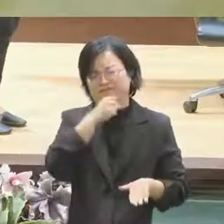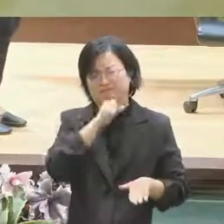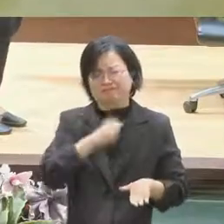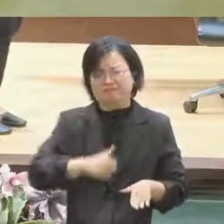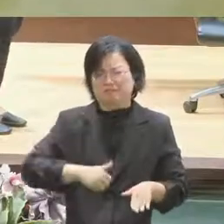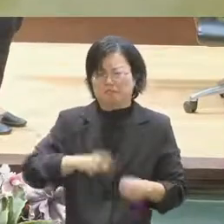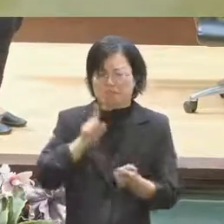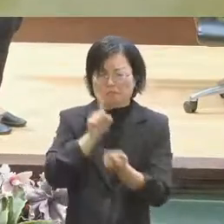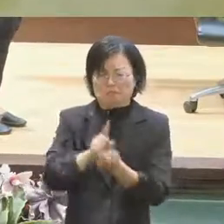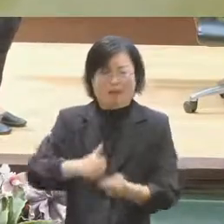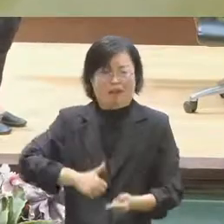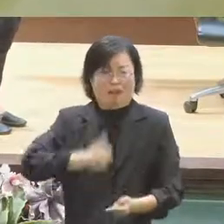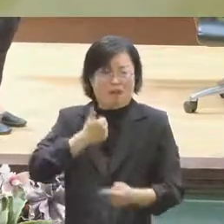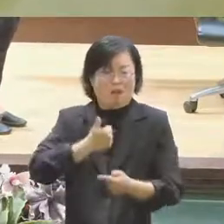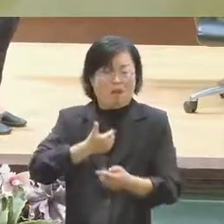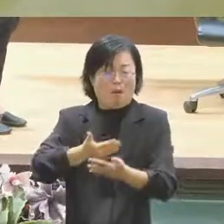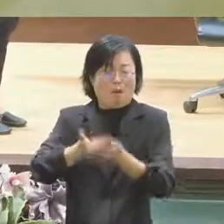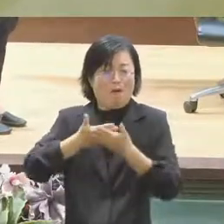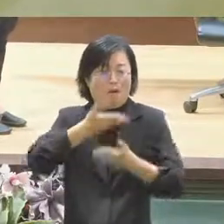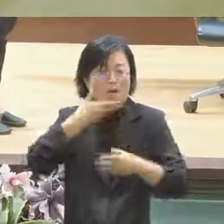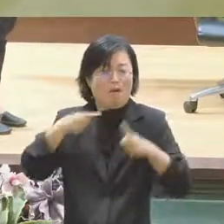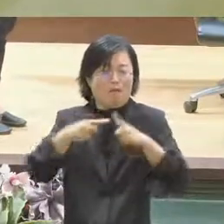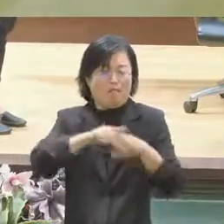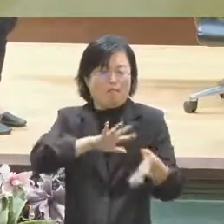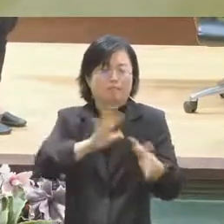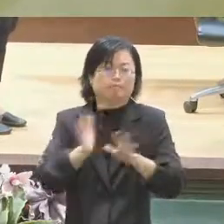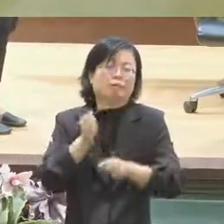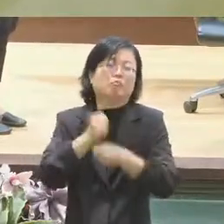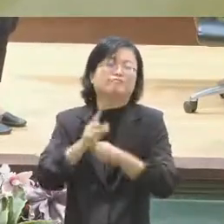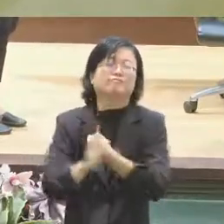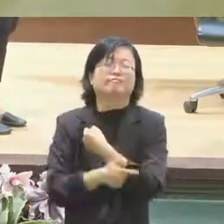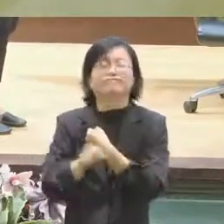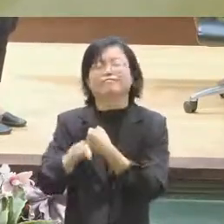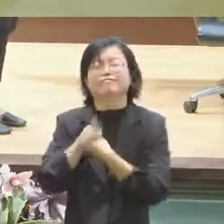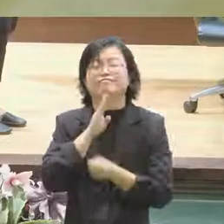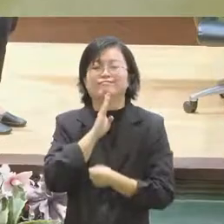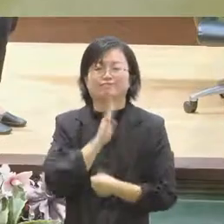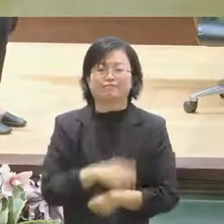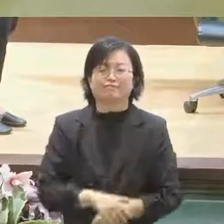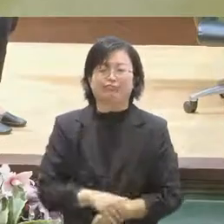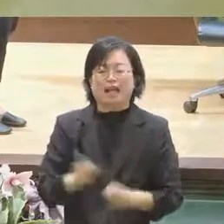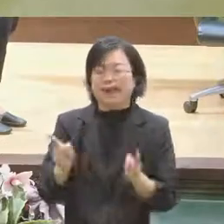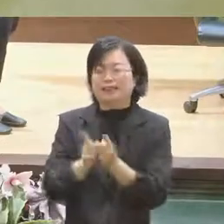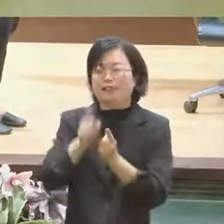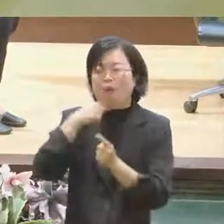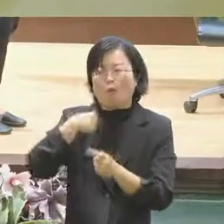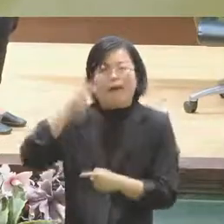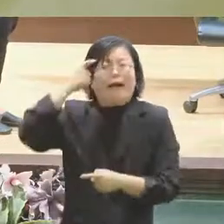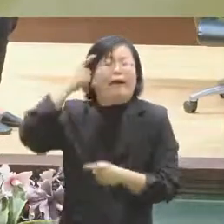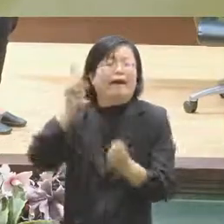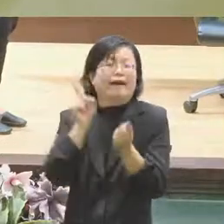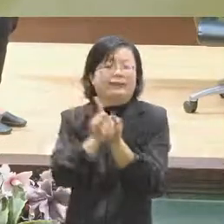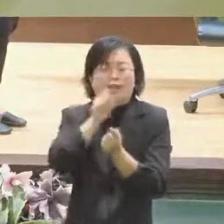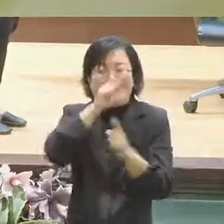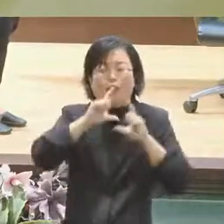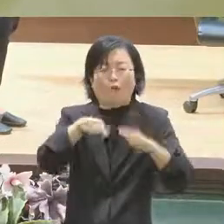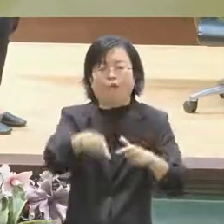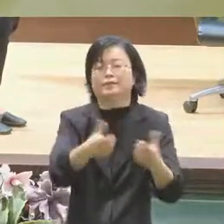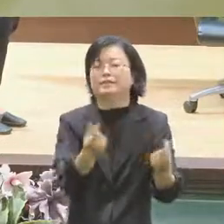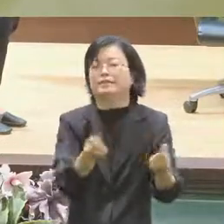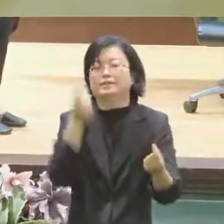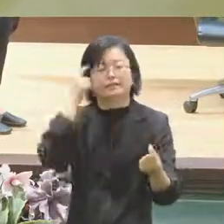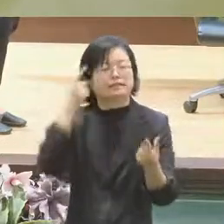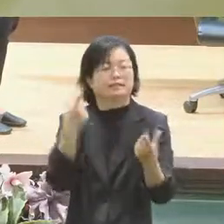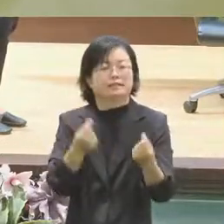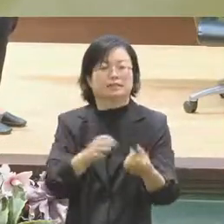益人的部分的做法。那我只是想说也刚好回应你们刚才就是讲到商业使用上面，其